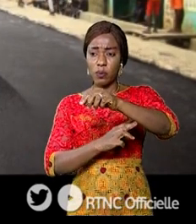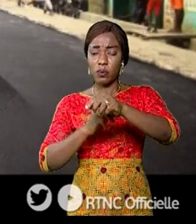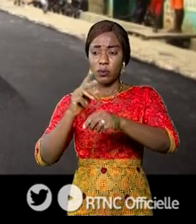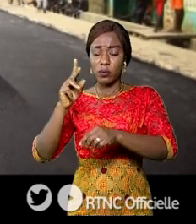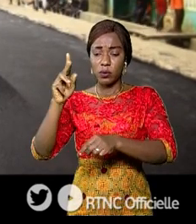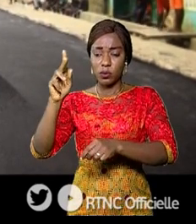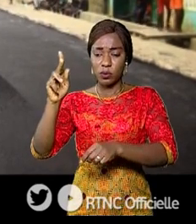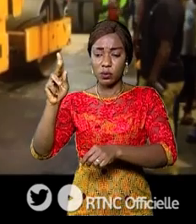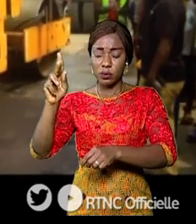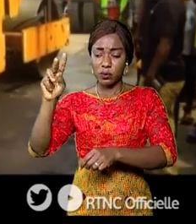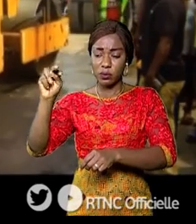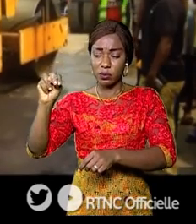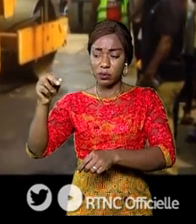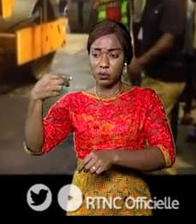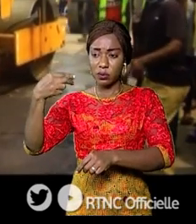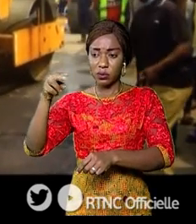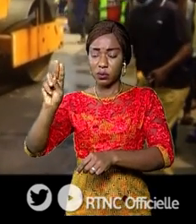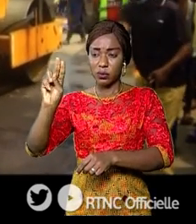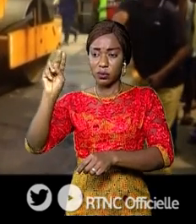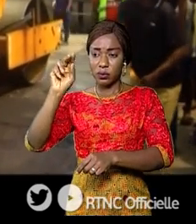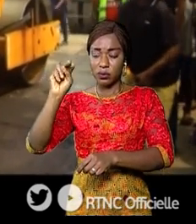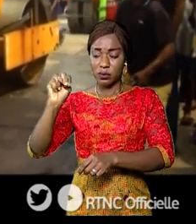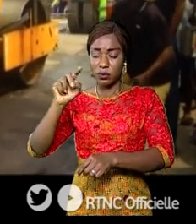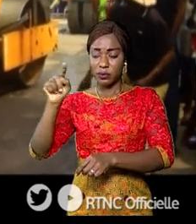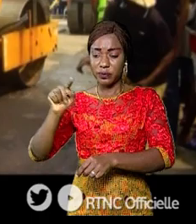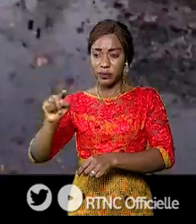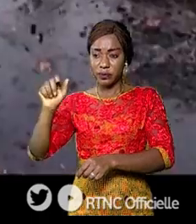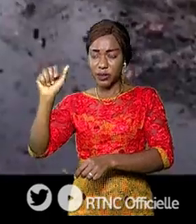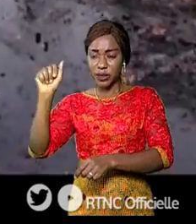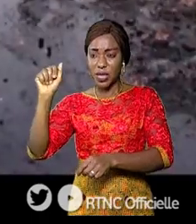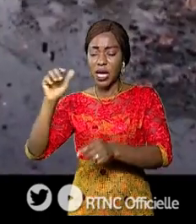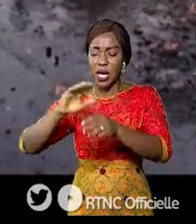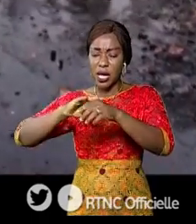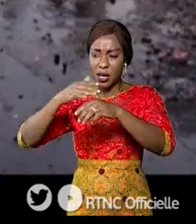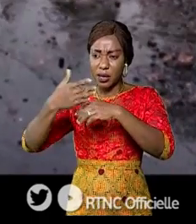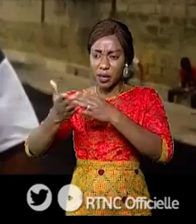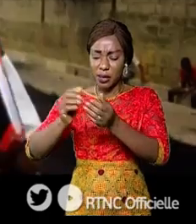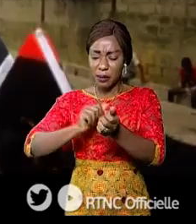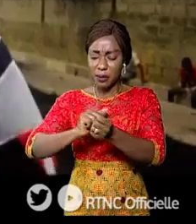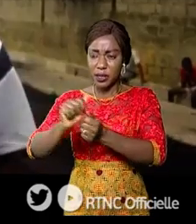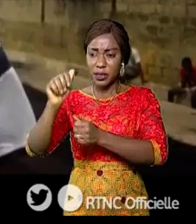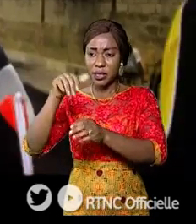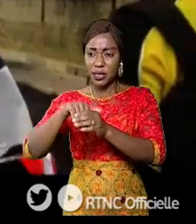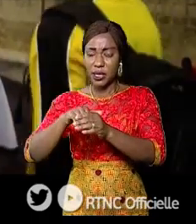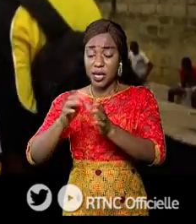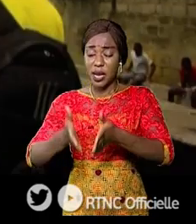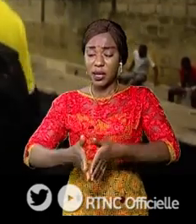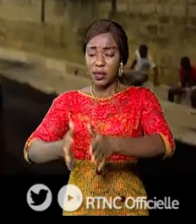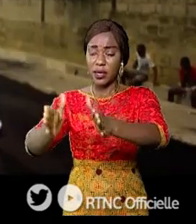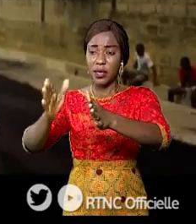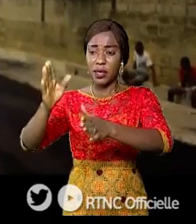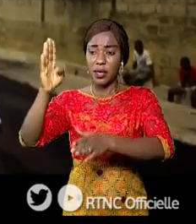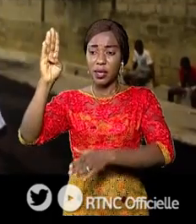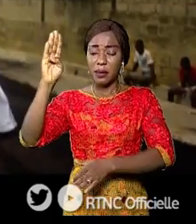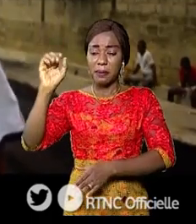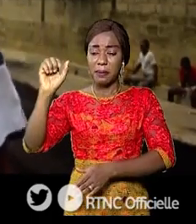l'avenue Maillot et puis suivra de l'avenue Maillot jusqu'à la sortie de l'avenue Bypass. Je